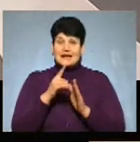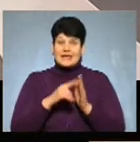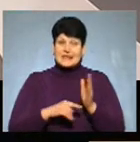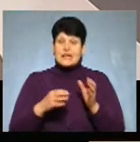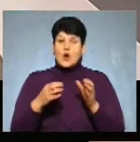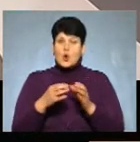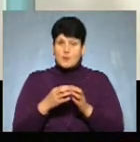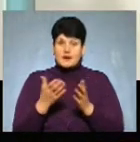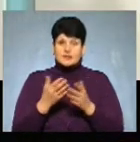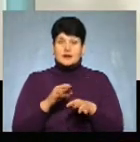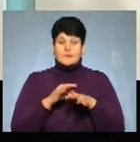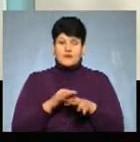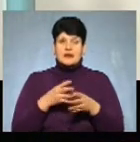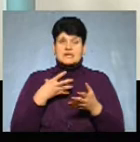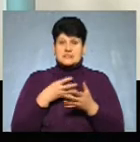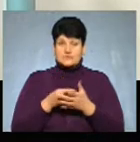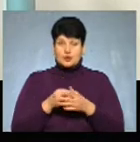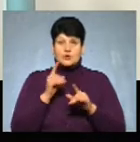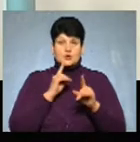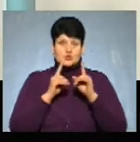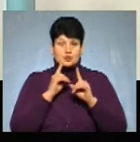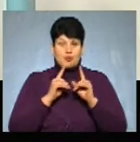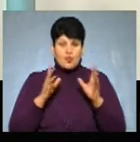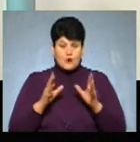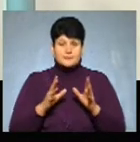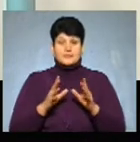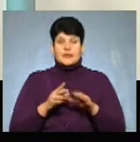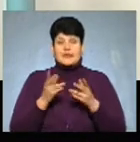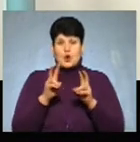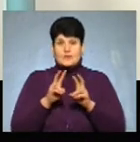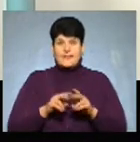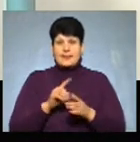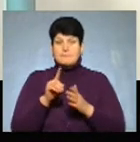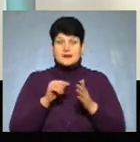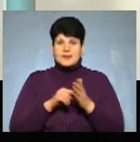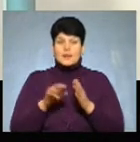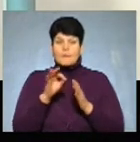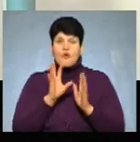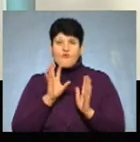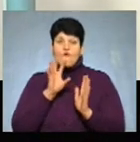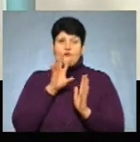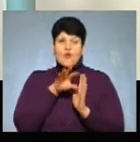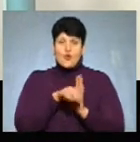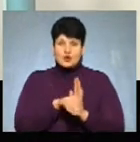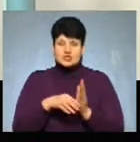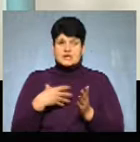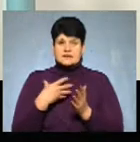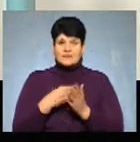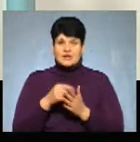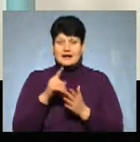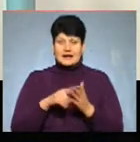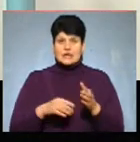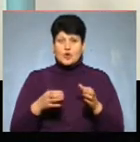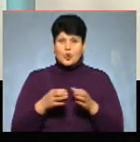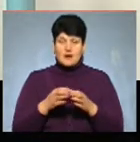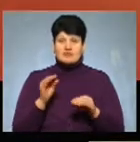релігійних громад, які провели свої установчі збори, на яких розглядали питання про входження своїх релігійних